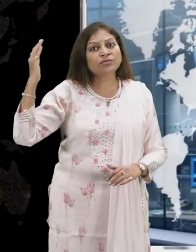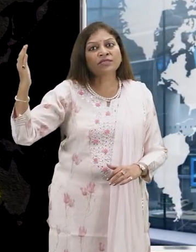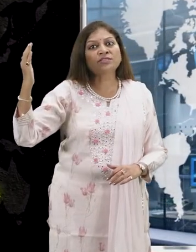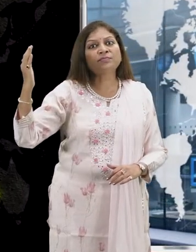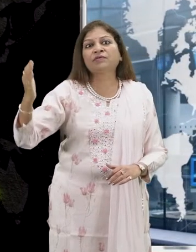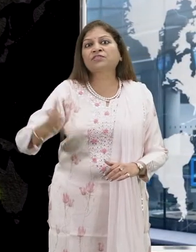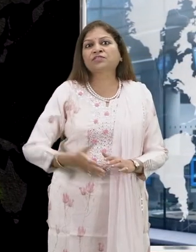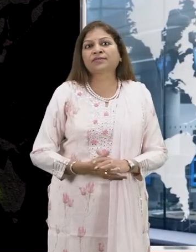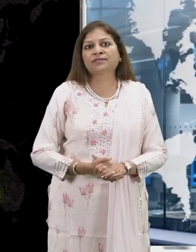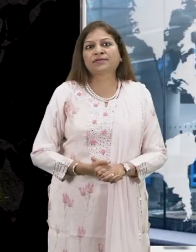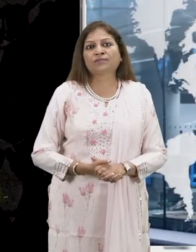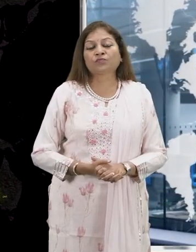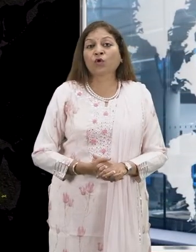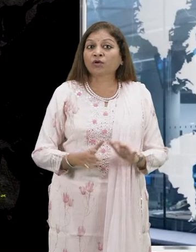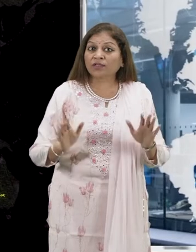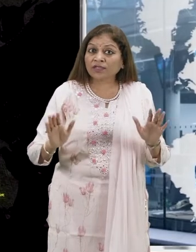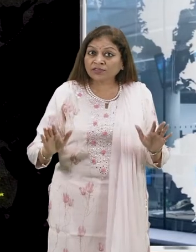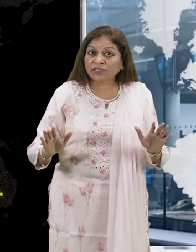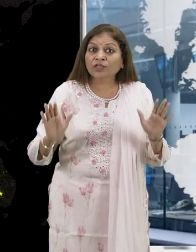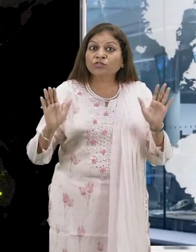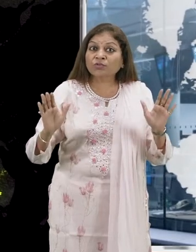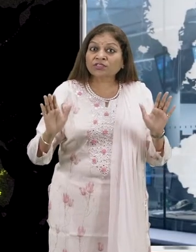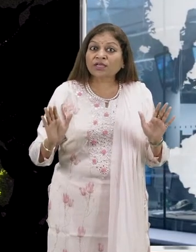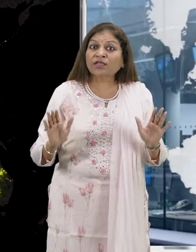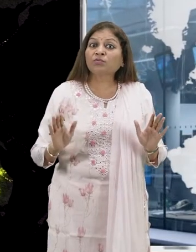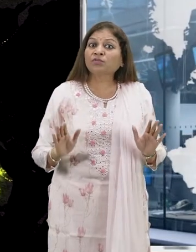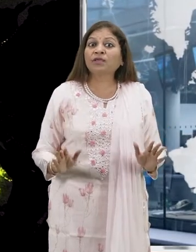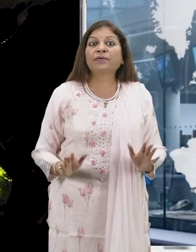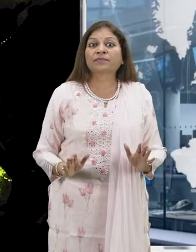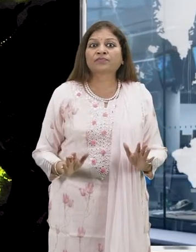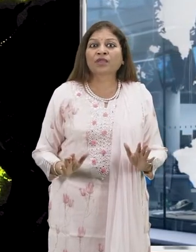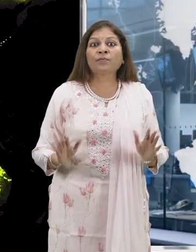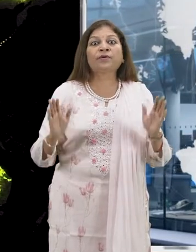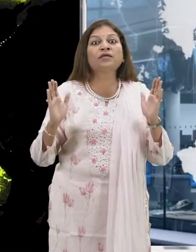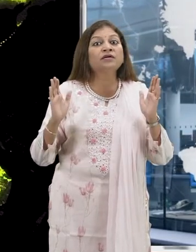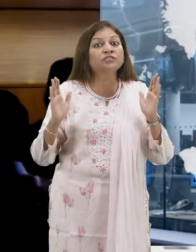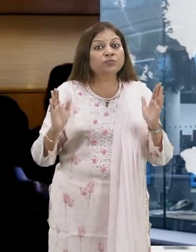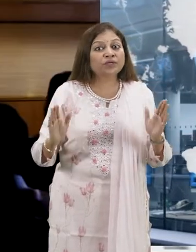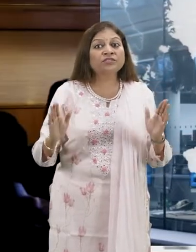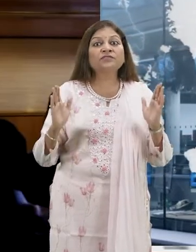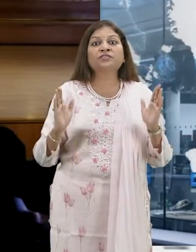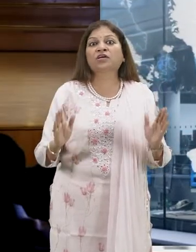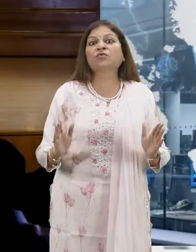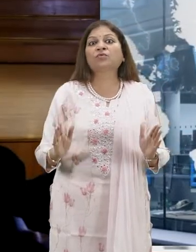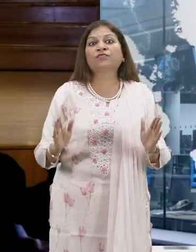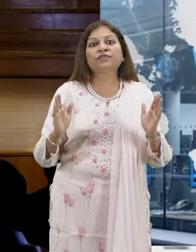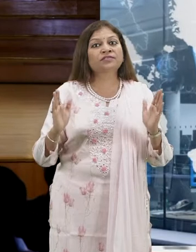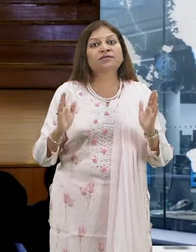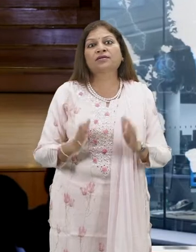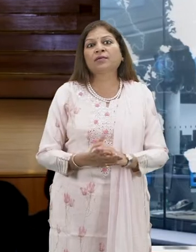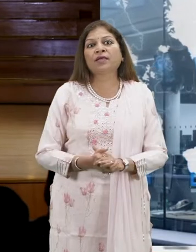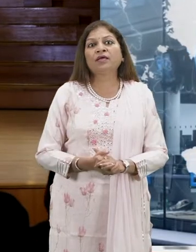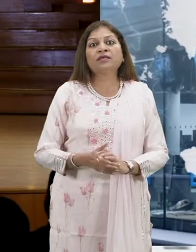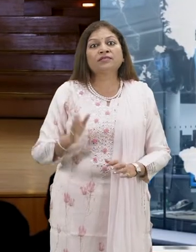एक सुरक्षित भविष्य चाहते थे और इस सुरक्षा के मुद्दे पर अपने स्पष्ट विचारों को